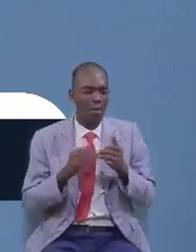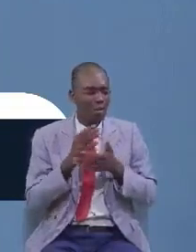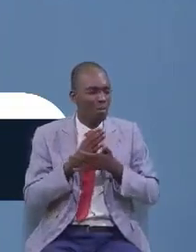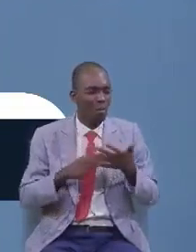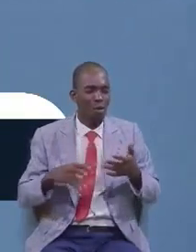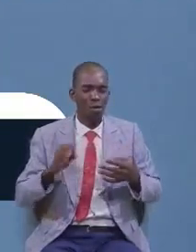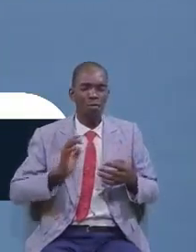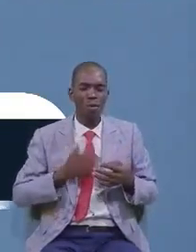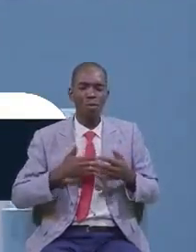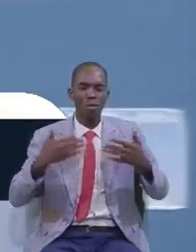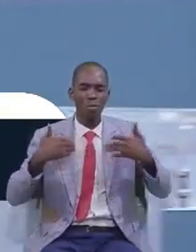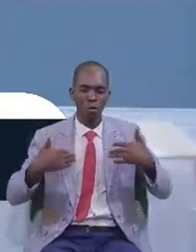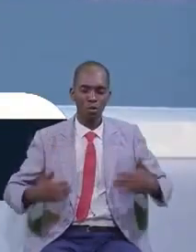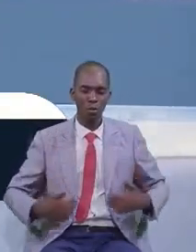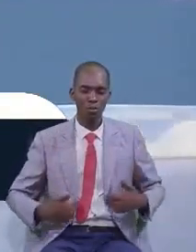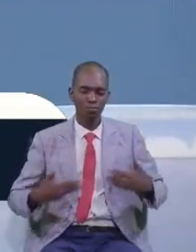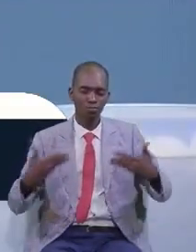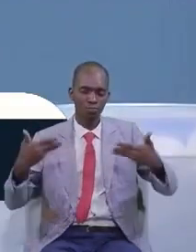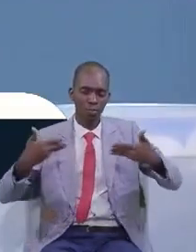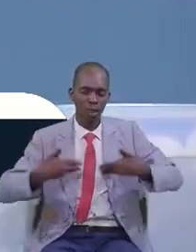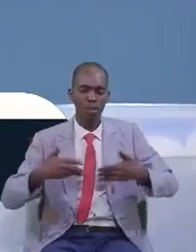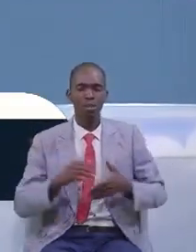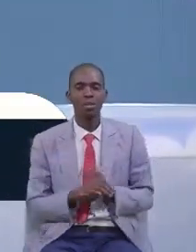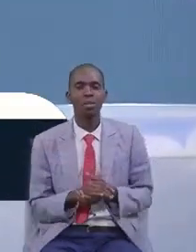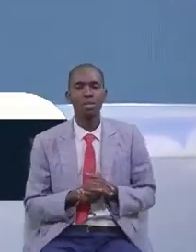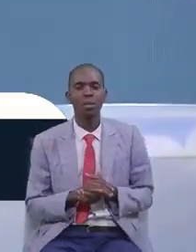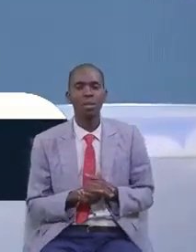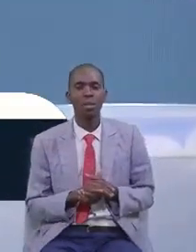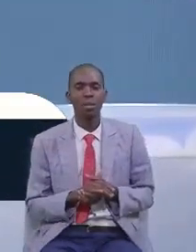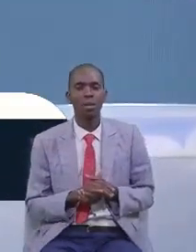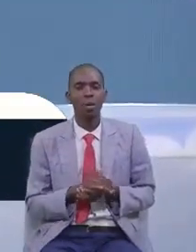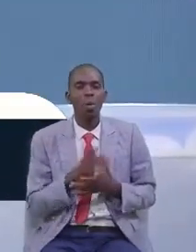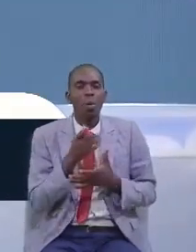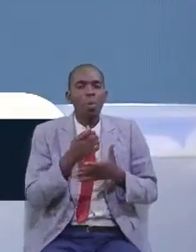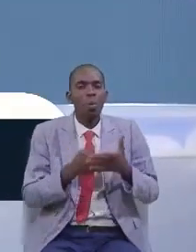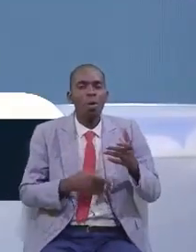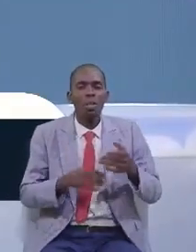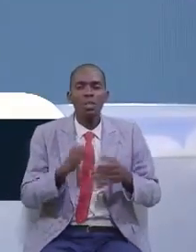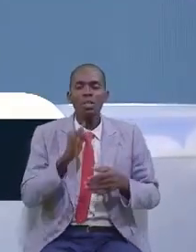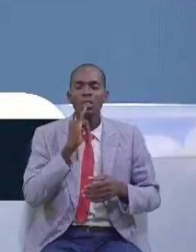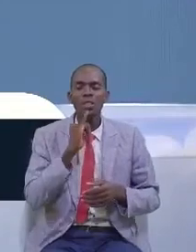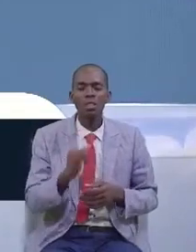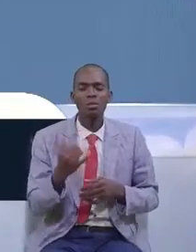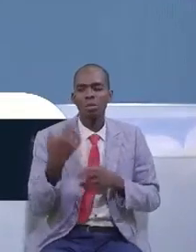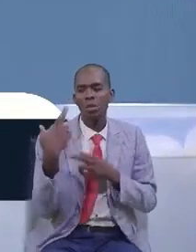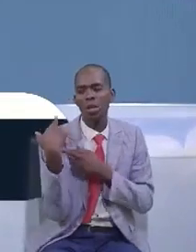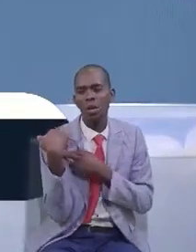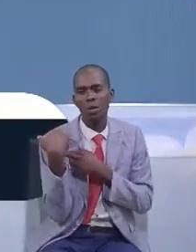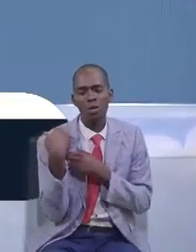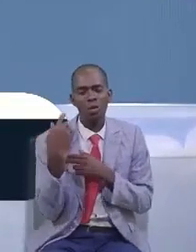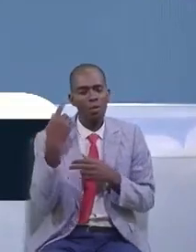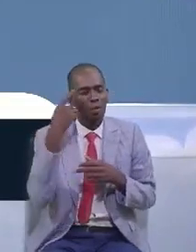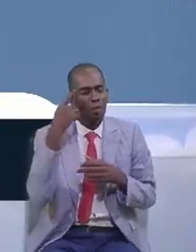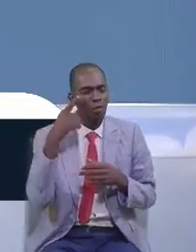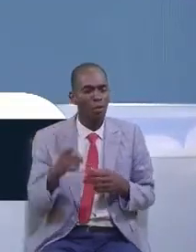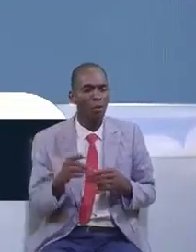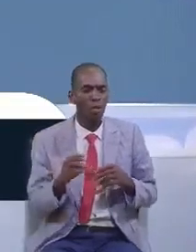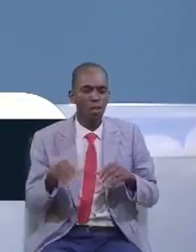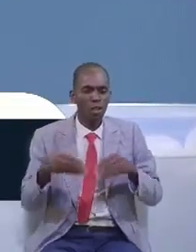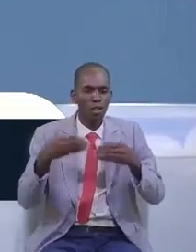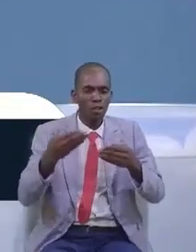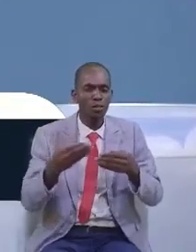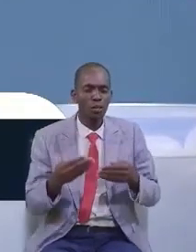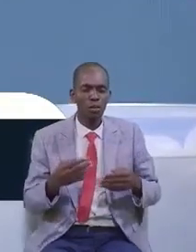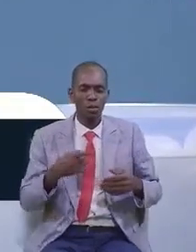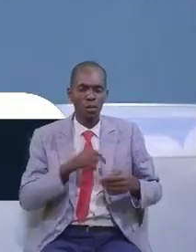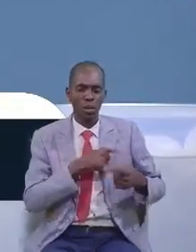అంతరంగ అవయవాలు ఉన్నాయి. What's responsible pumping life blood into all